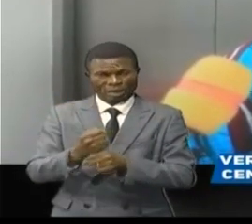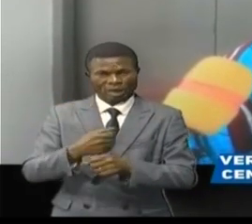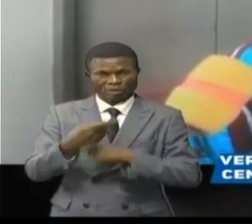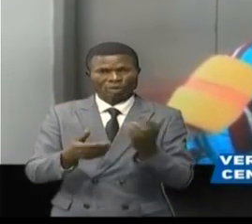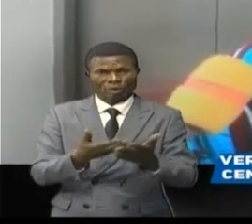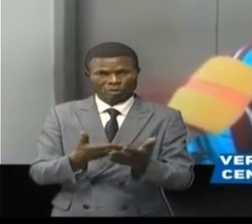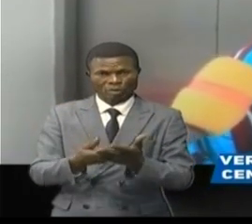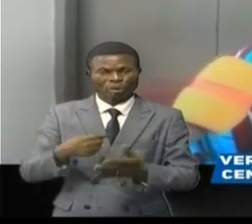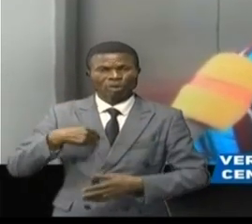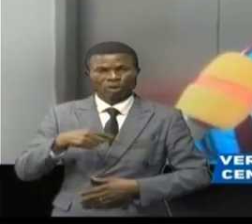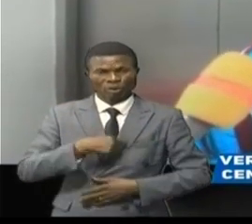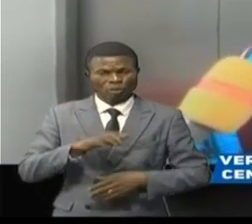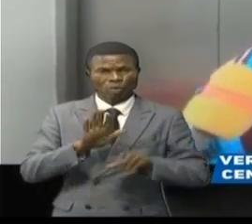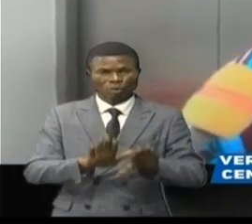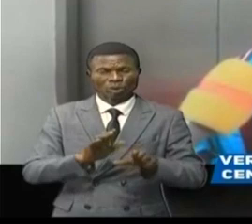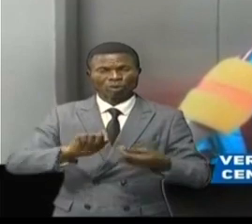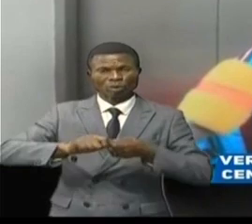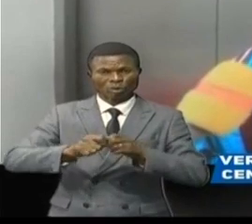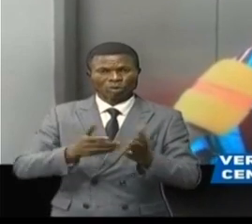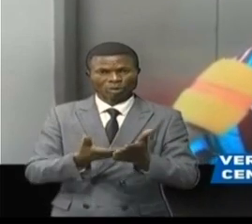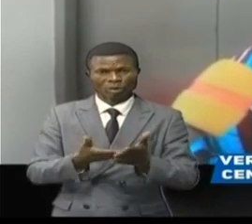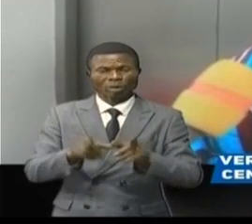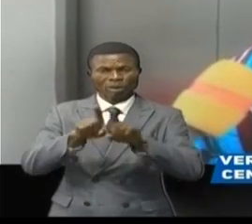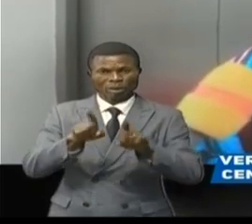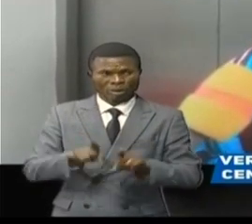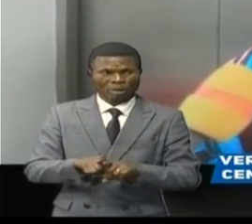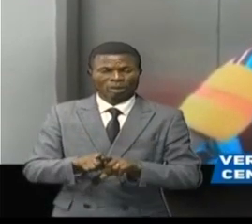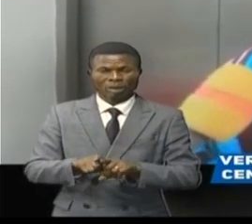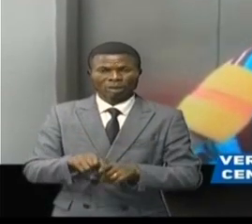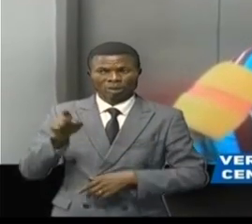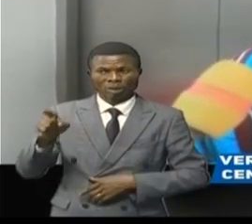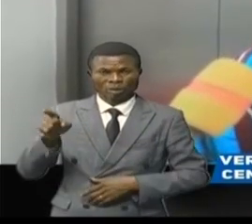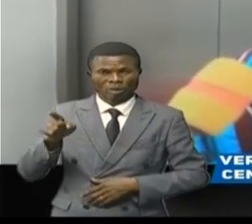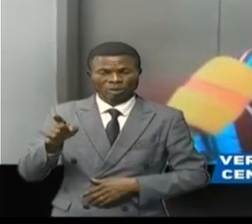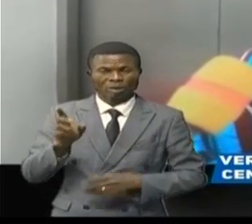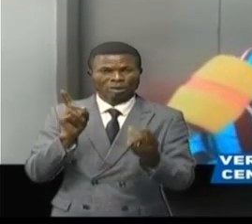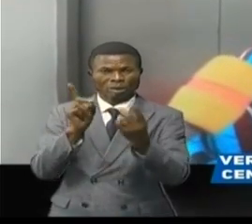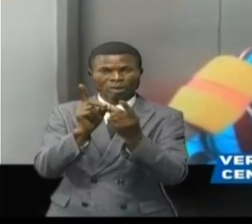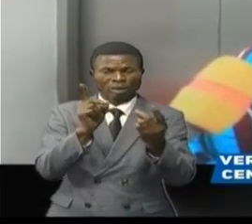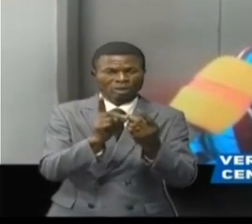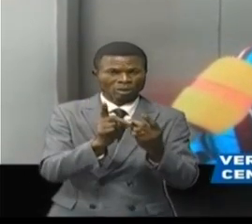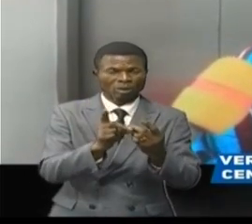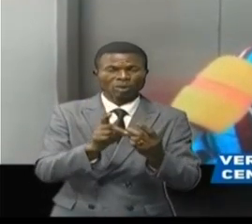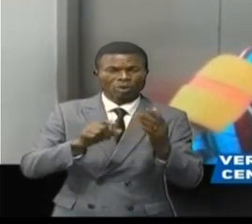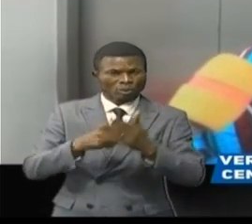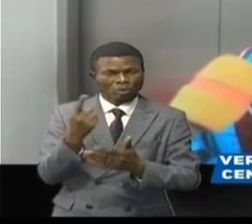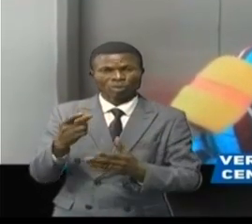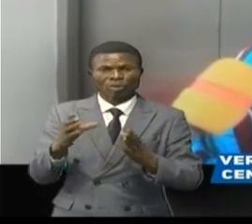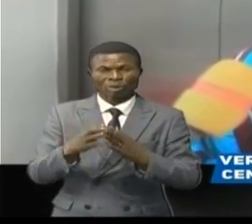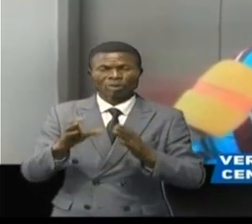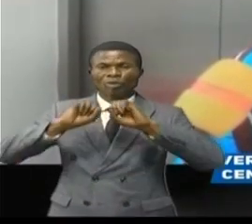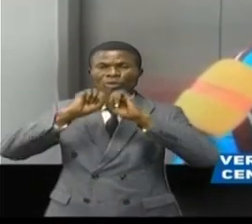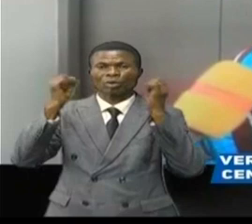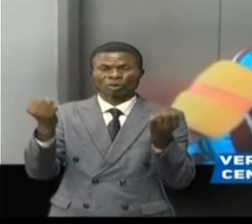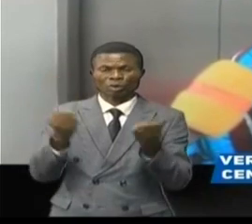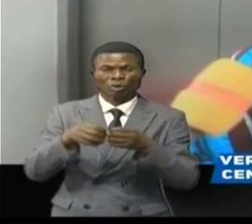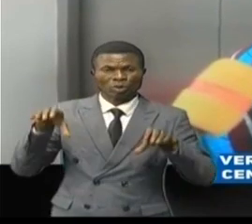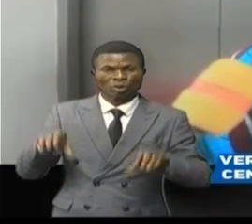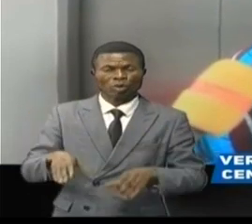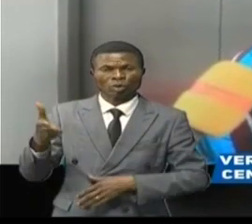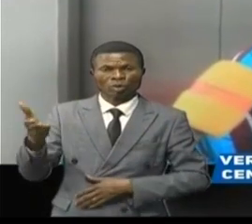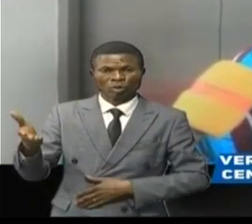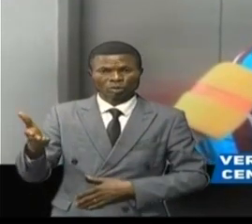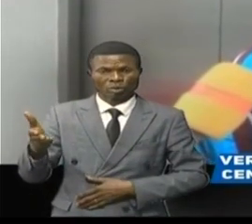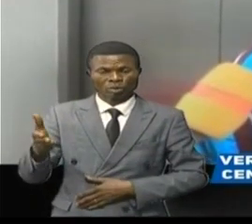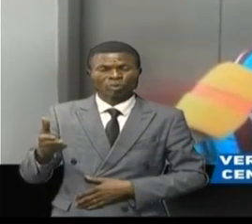pour la réparation. Mais aussi, il va entrer en contact directement avec la société Pongo pour